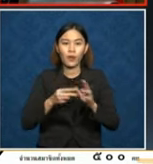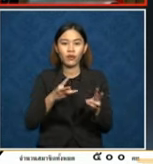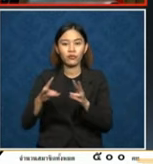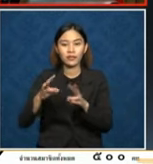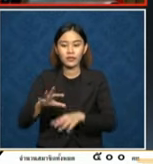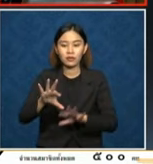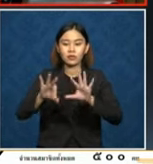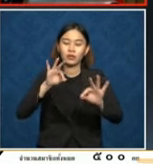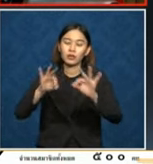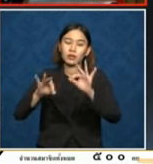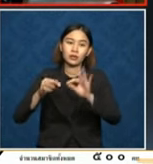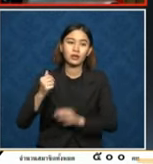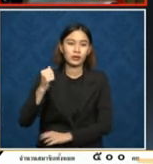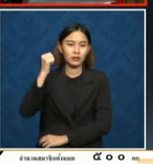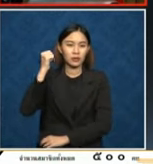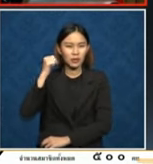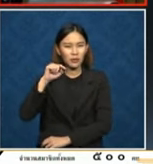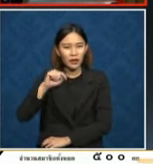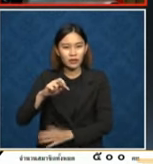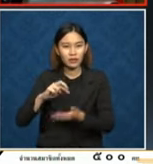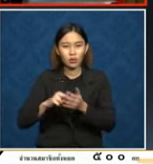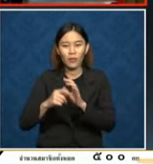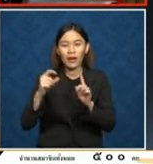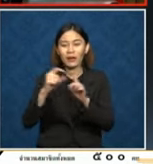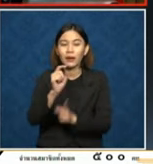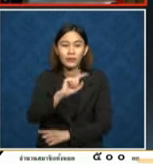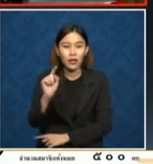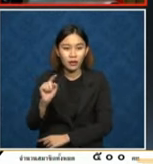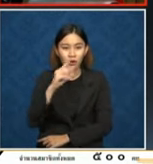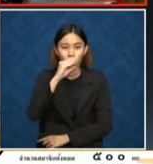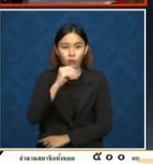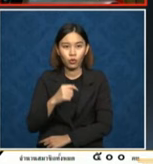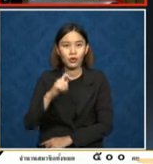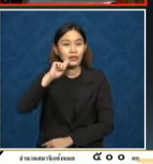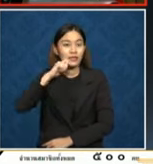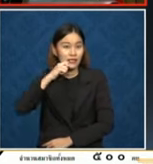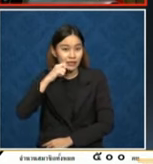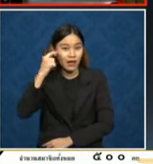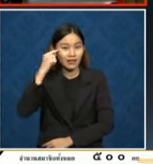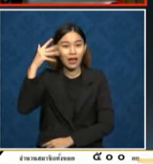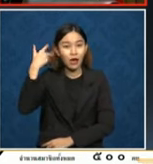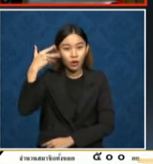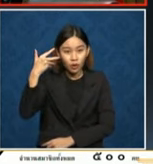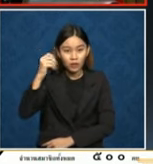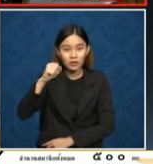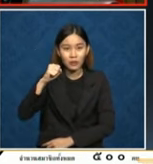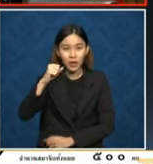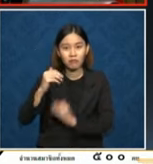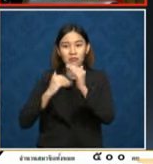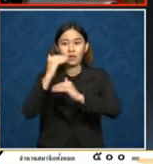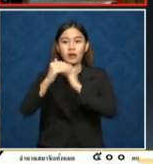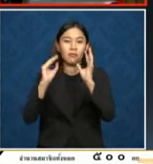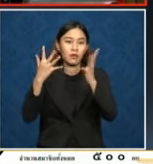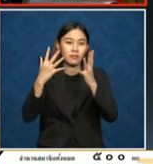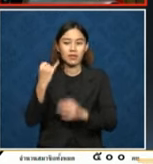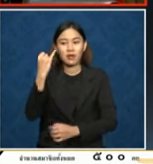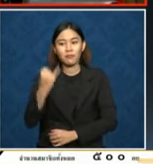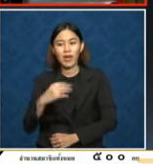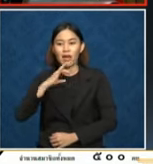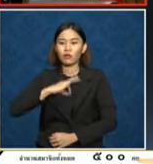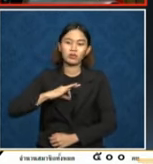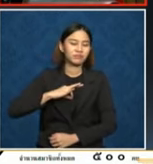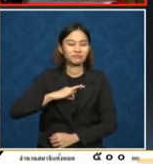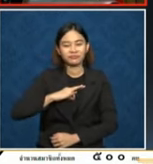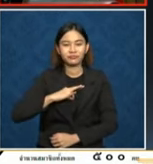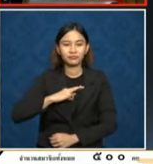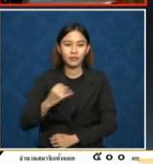แต่งตั้งเหมือนเดิมอย่างนี้ให้ใช้คำว่าอะไรดีครับอิจฉาตาร้อนถอยหลังลงคลองหรือว่าแพ้แล้วพานครับ